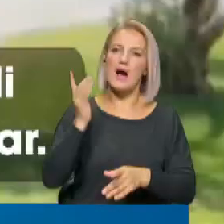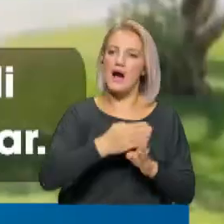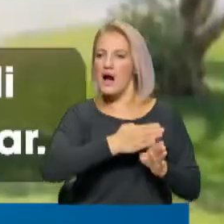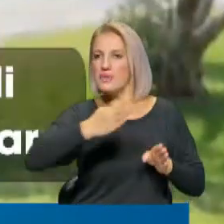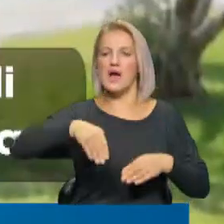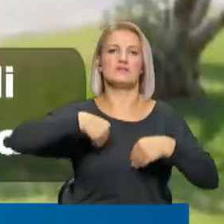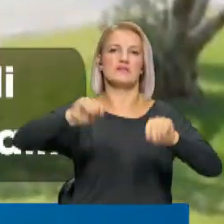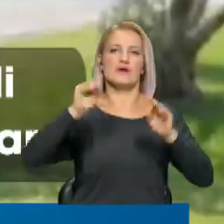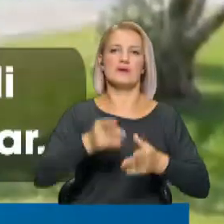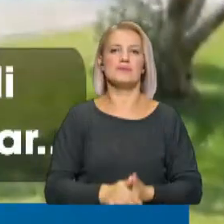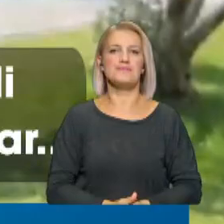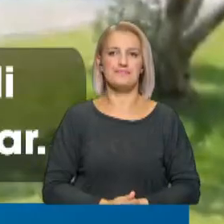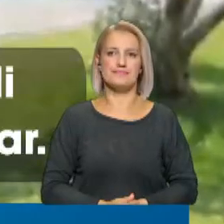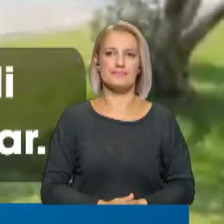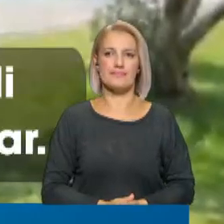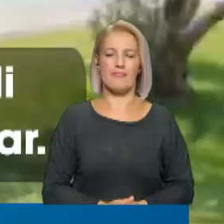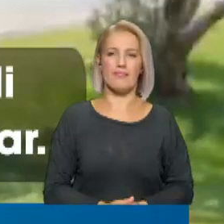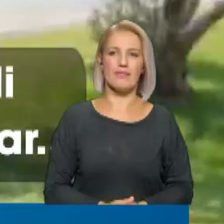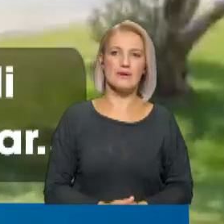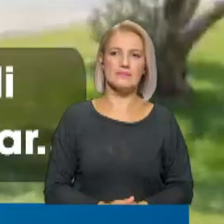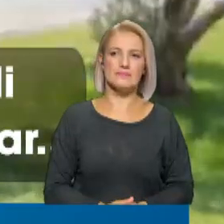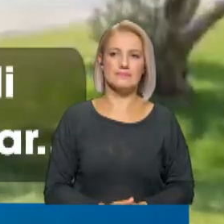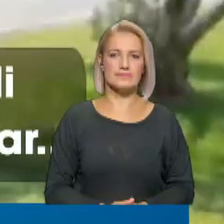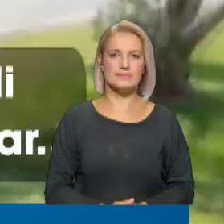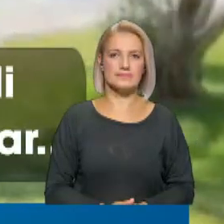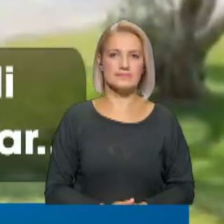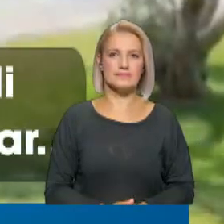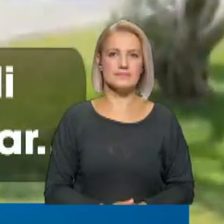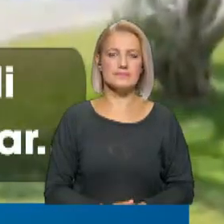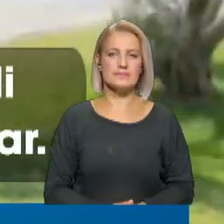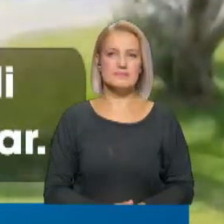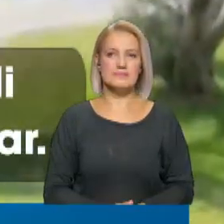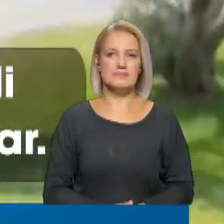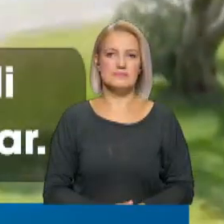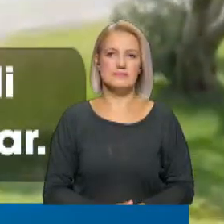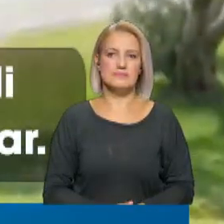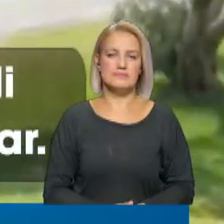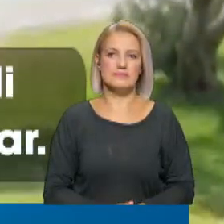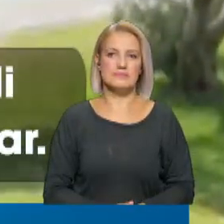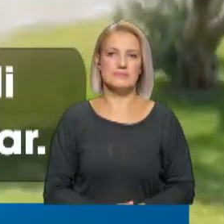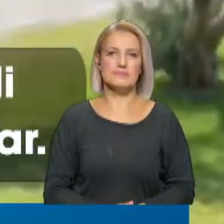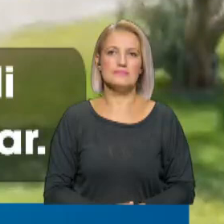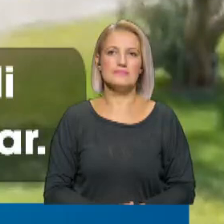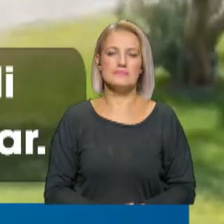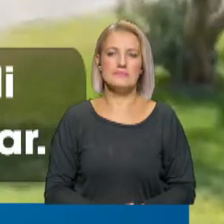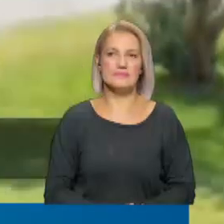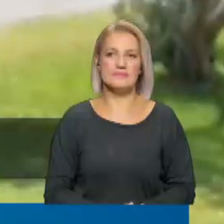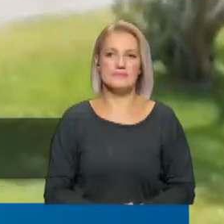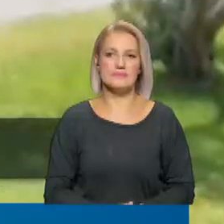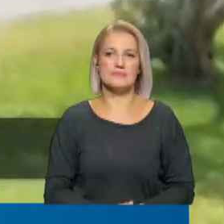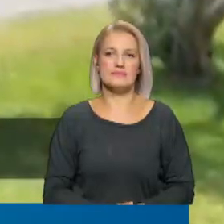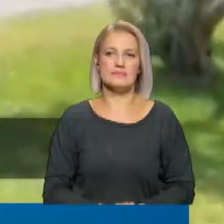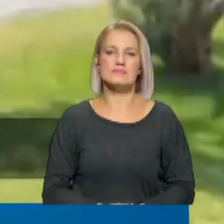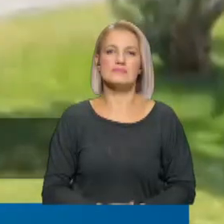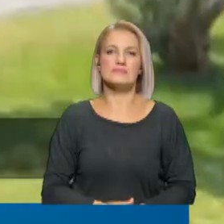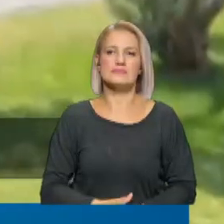satacaklardı. Halen daha Bay Kemal'de Bay Kemal, altılı masa, yedili masa, hay masanız batsın. Bu kadar genci bu kadar mağdur ettikten